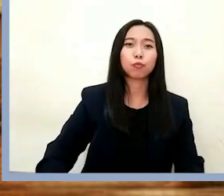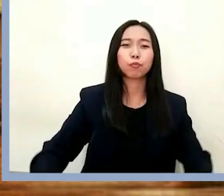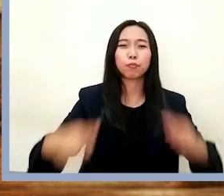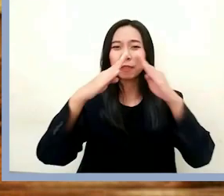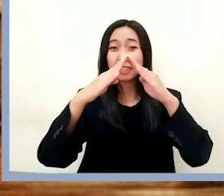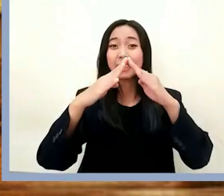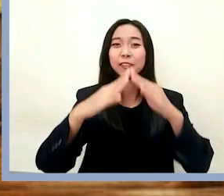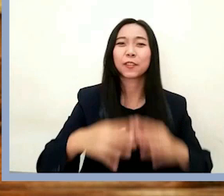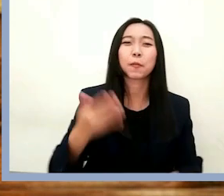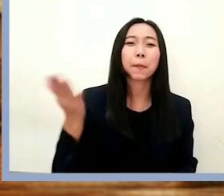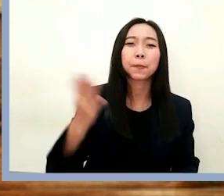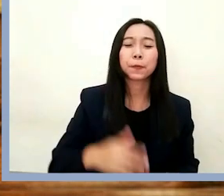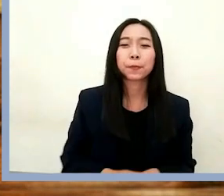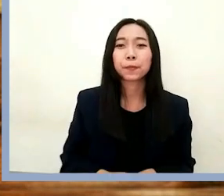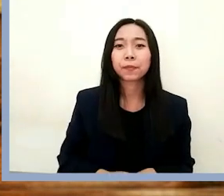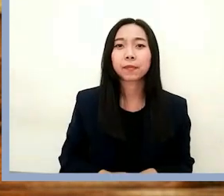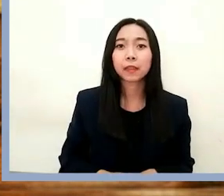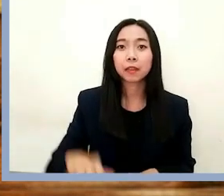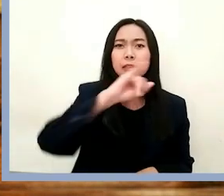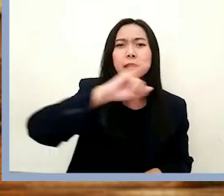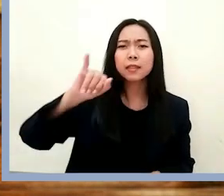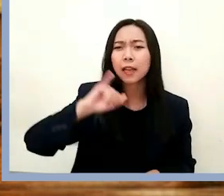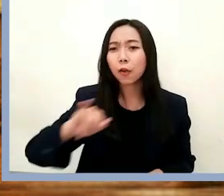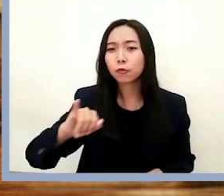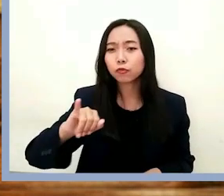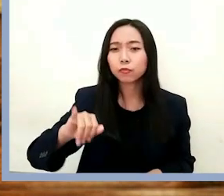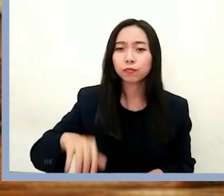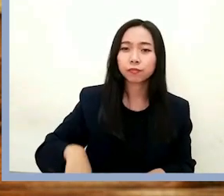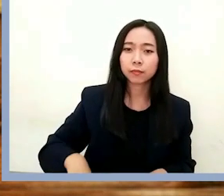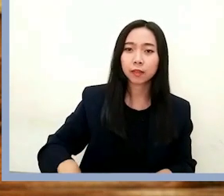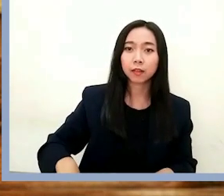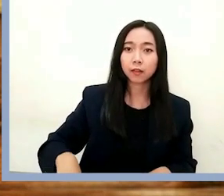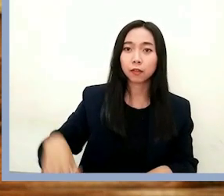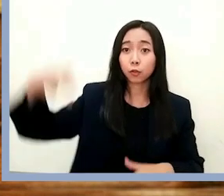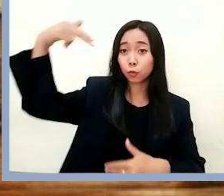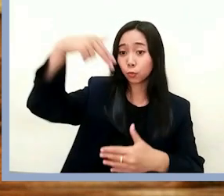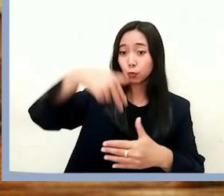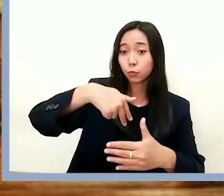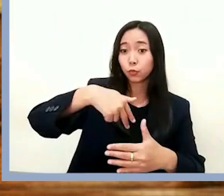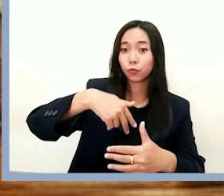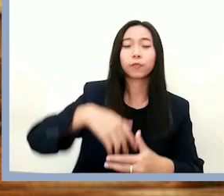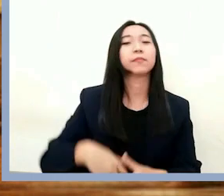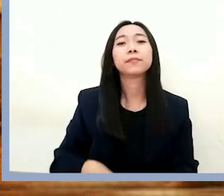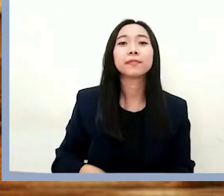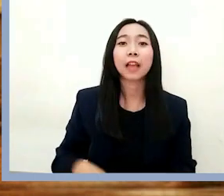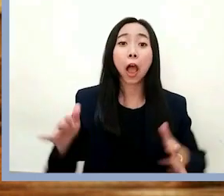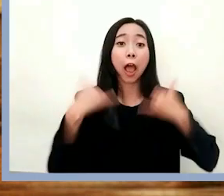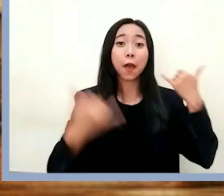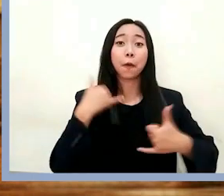rumahmu lalu sakious segera turun dan menerima Yesus dengan sukacita